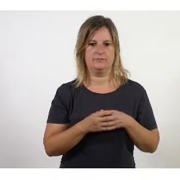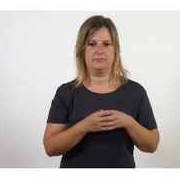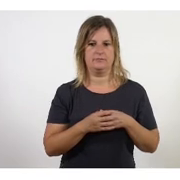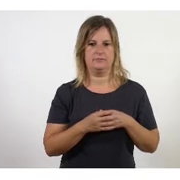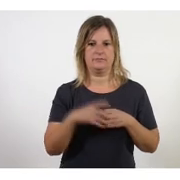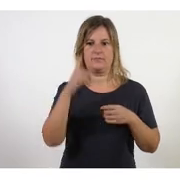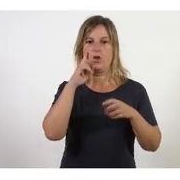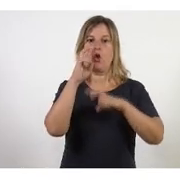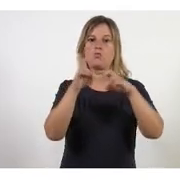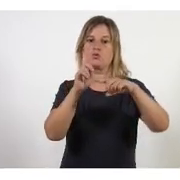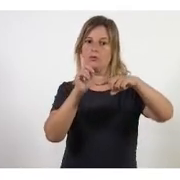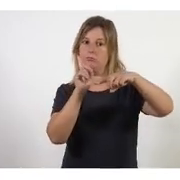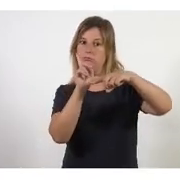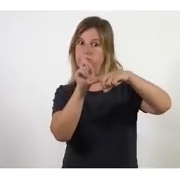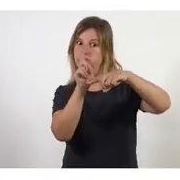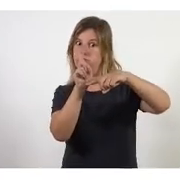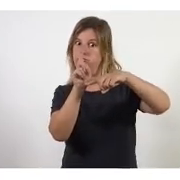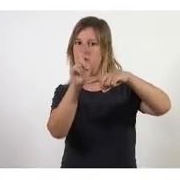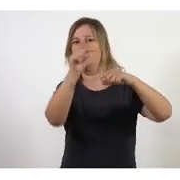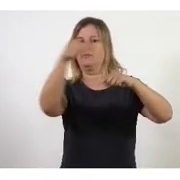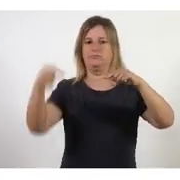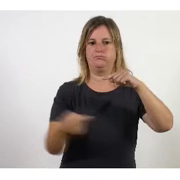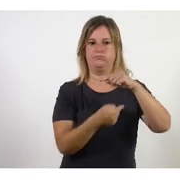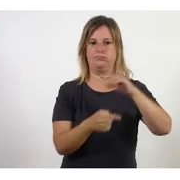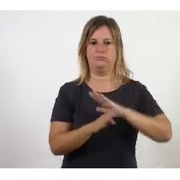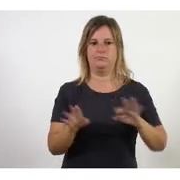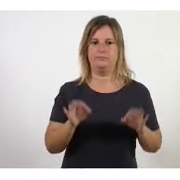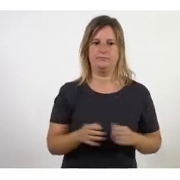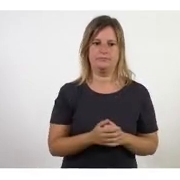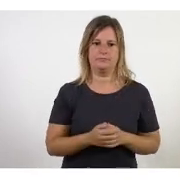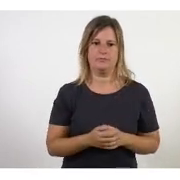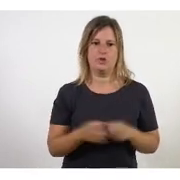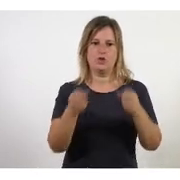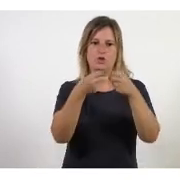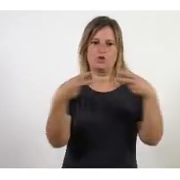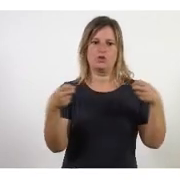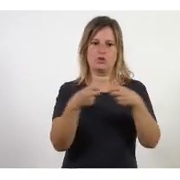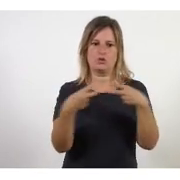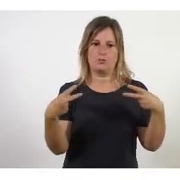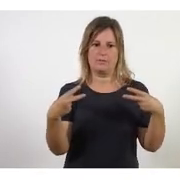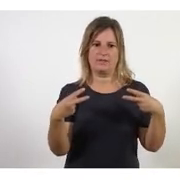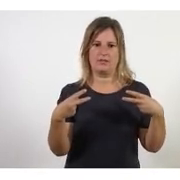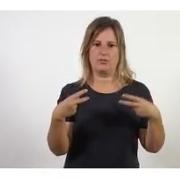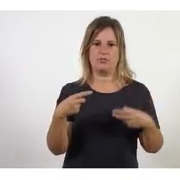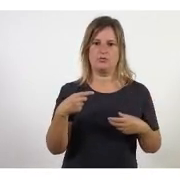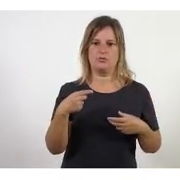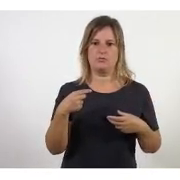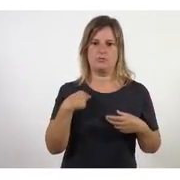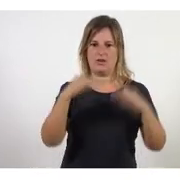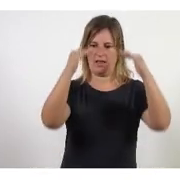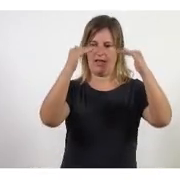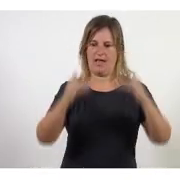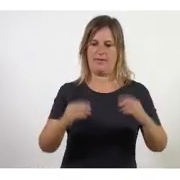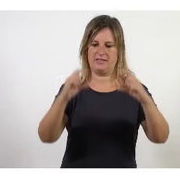el cursor a mitja frase i el faig saltar. Els subtítols els col·locarem, ara els col·locarem a la part